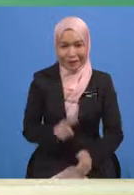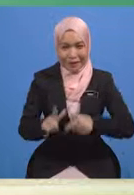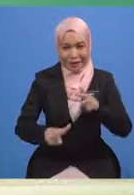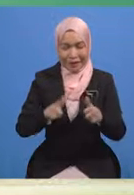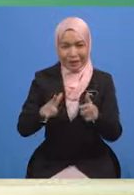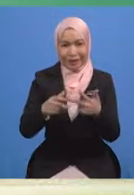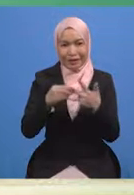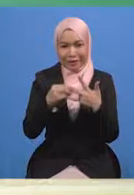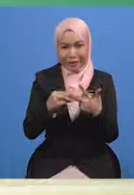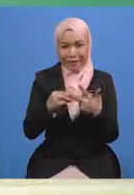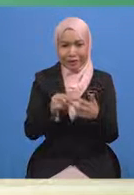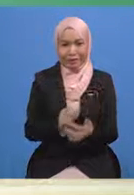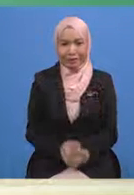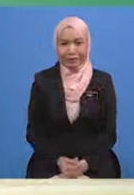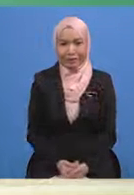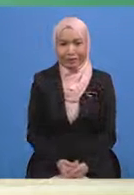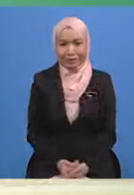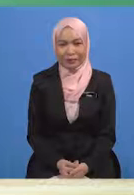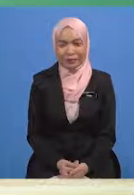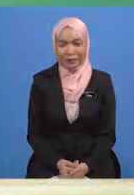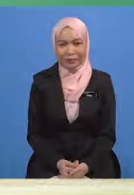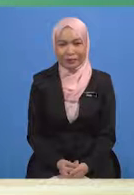Langkah yang ketiga,